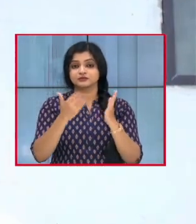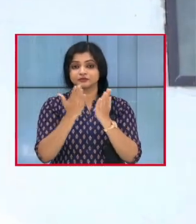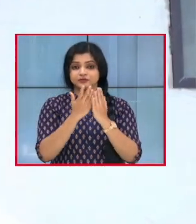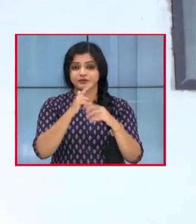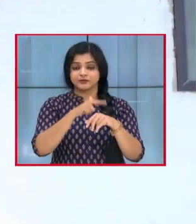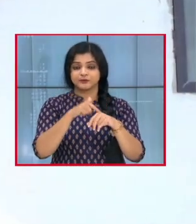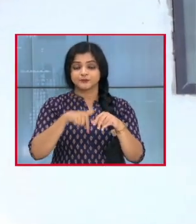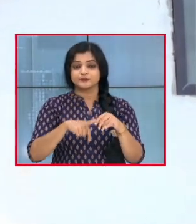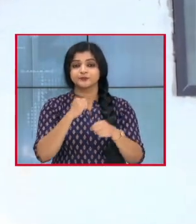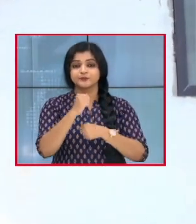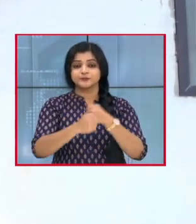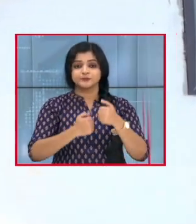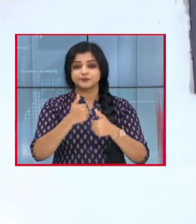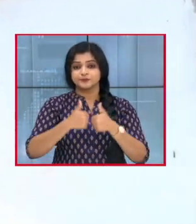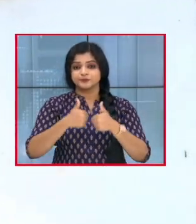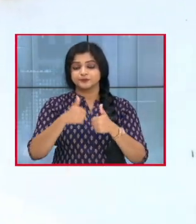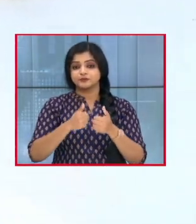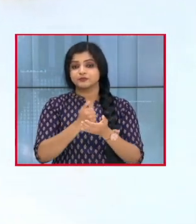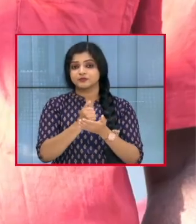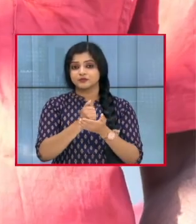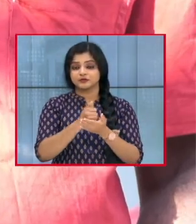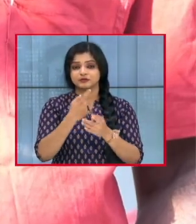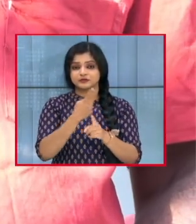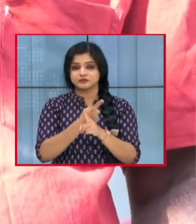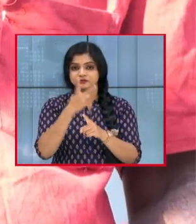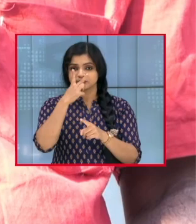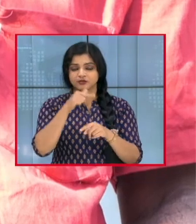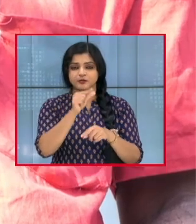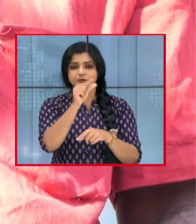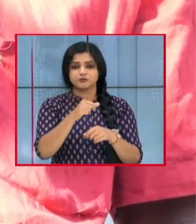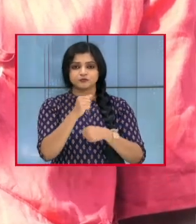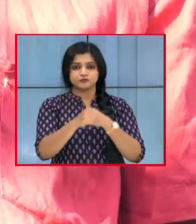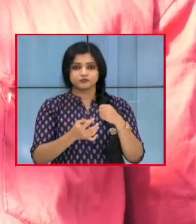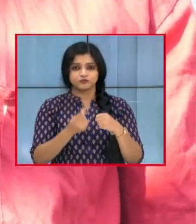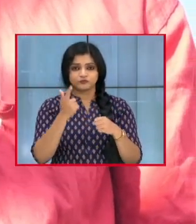കായിക അധ്യാപകനായ മുഹമ്മദ് ഹനീഫ വസന്തനെ കണ്ടെത്തുന്നത്.